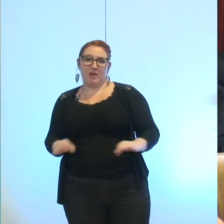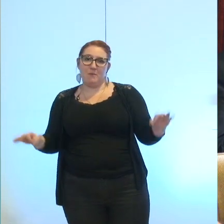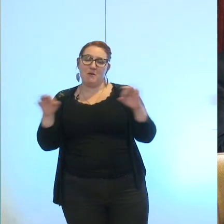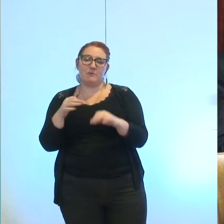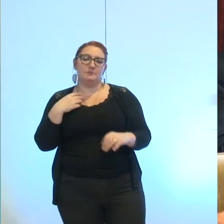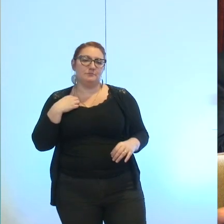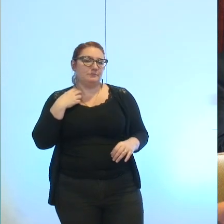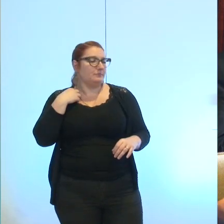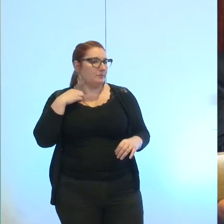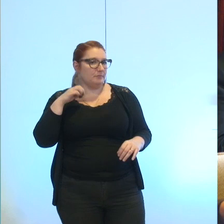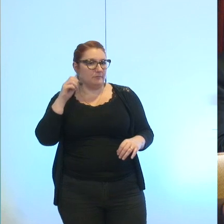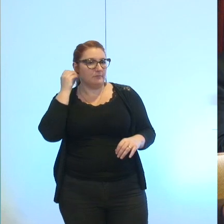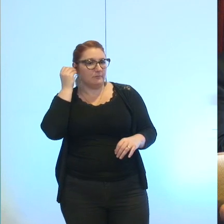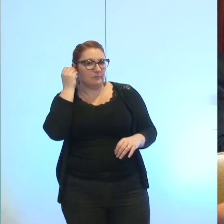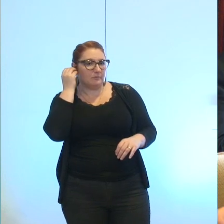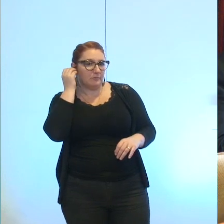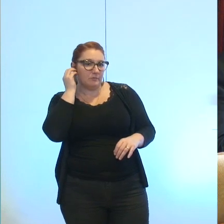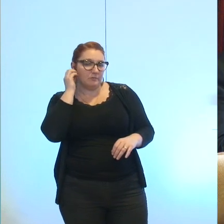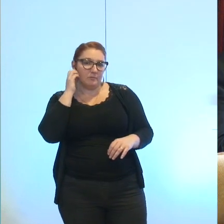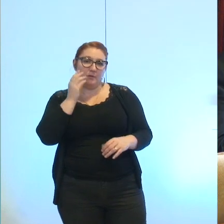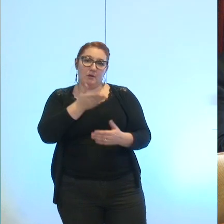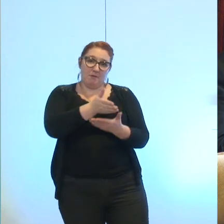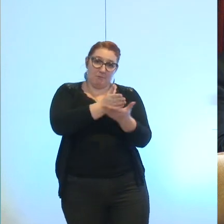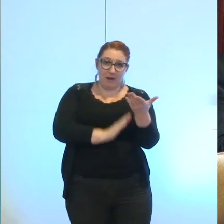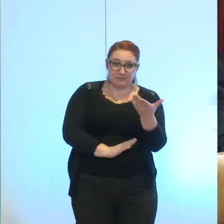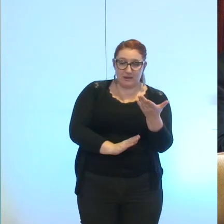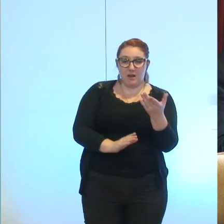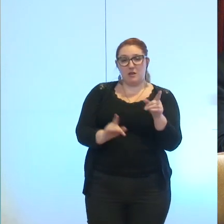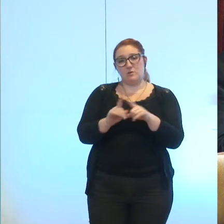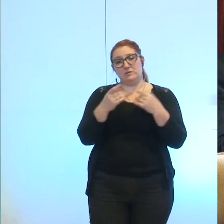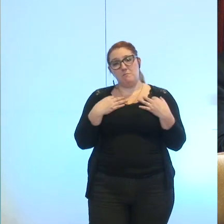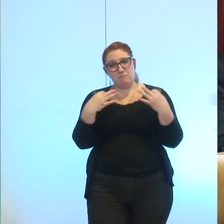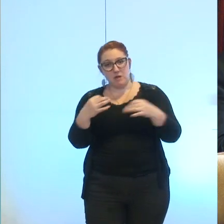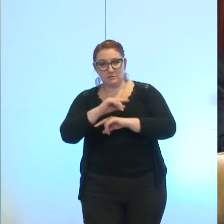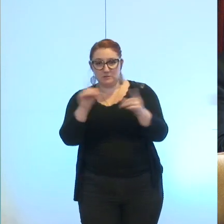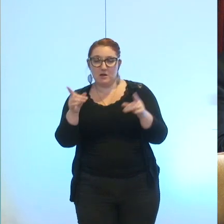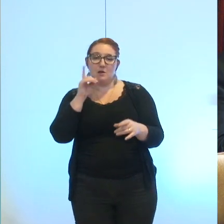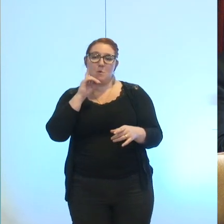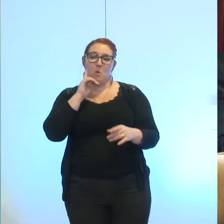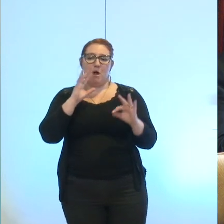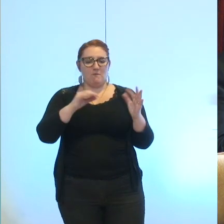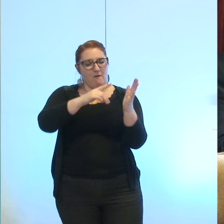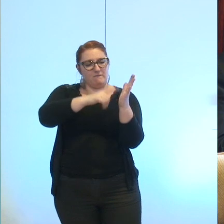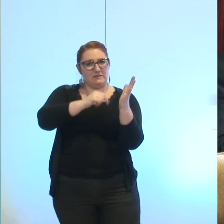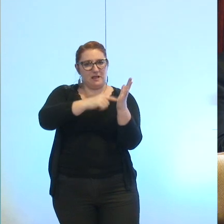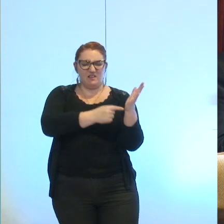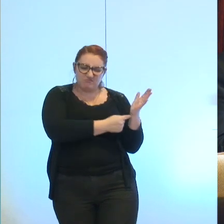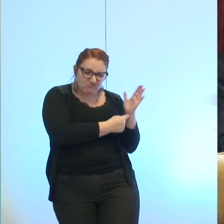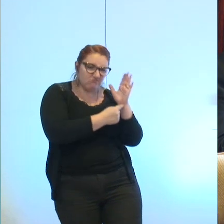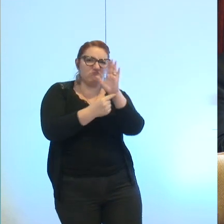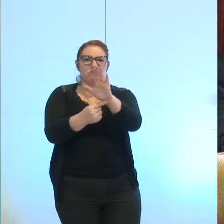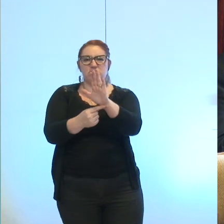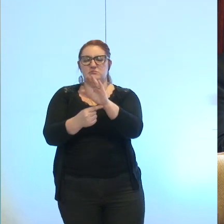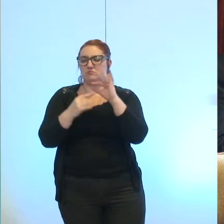il est partial et partiel parce que sur la fiscalité il insiste à juste titre sur le niveau historiquement